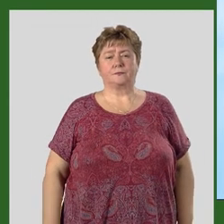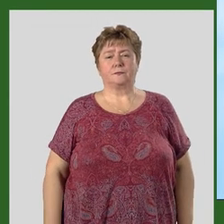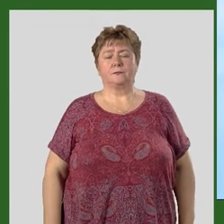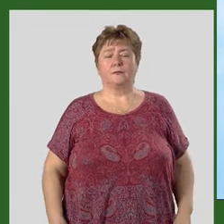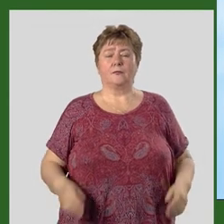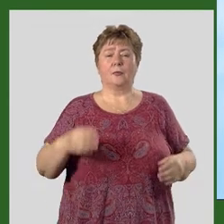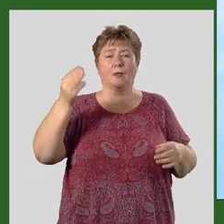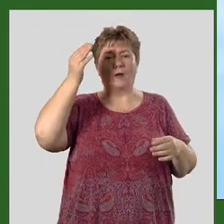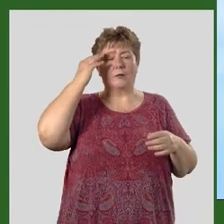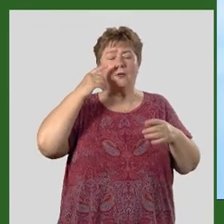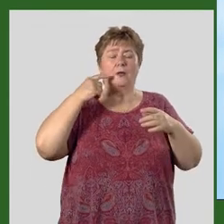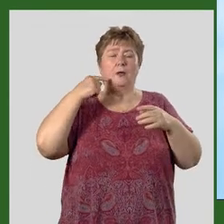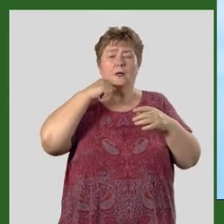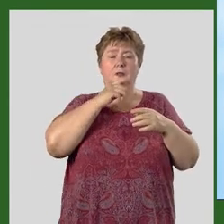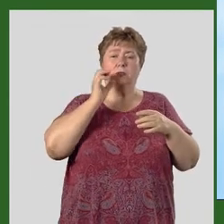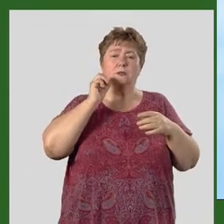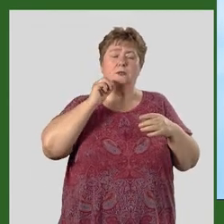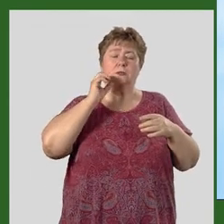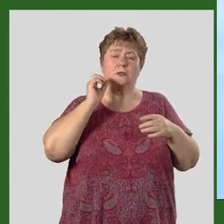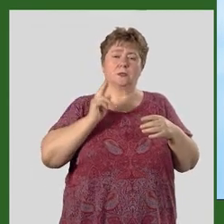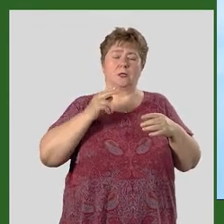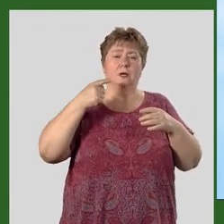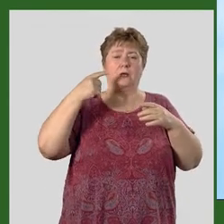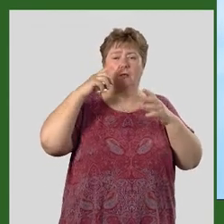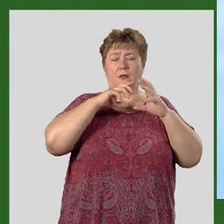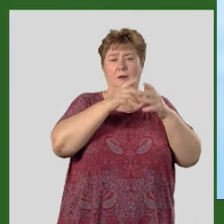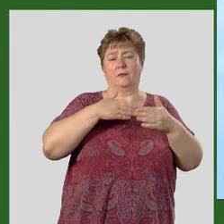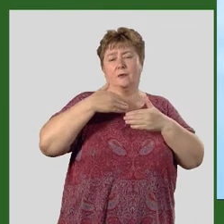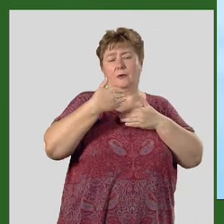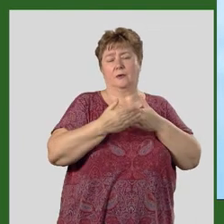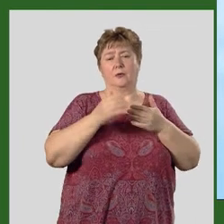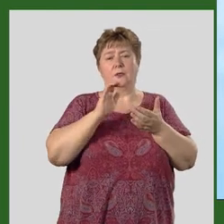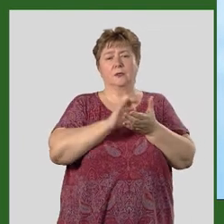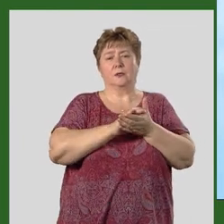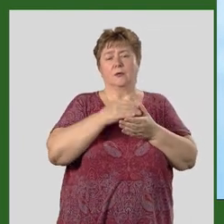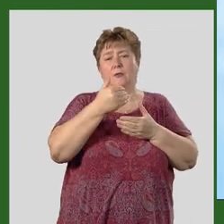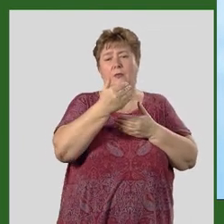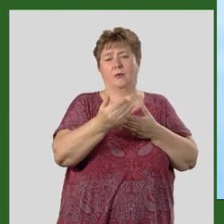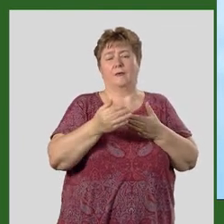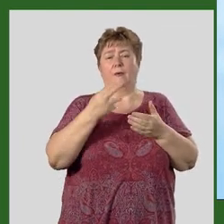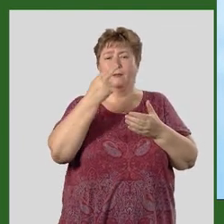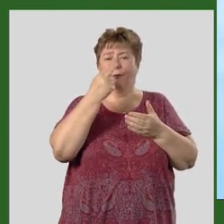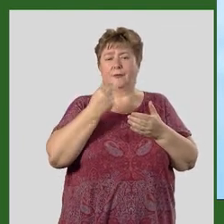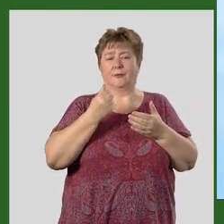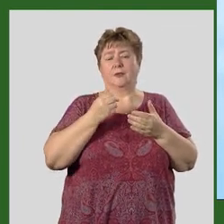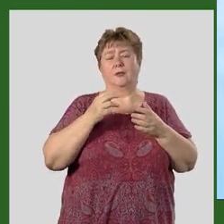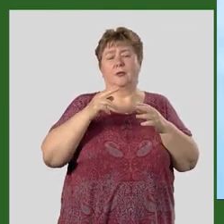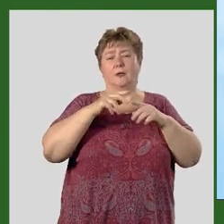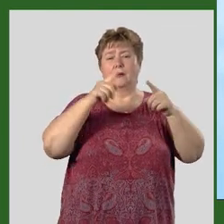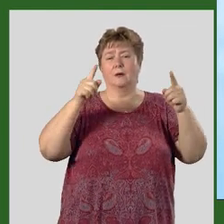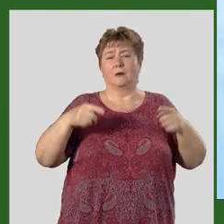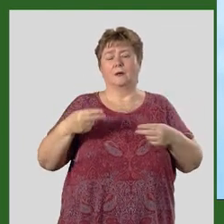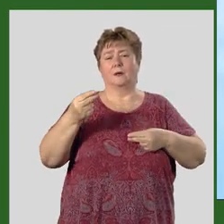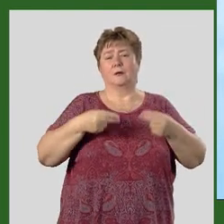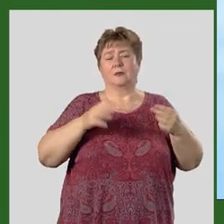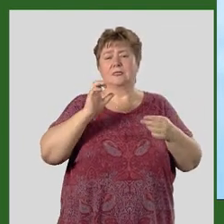К методам экономической и социальной географии относят знакомые вам традиционные